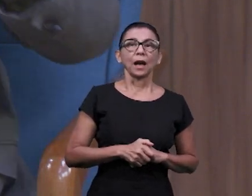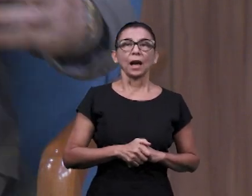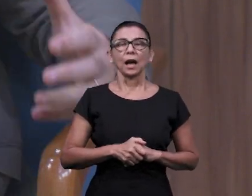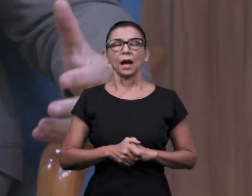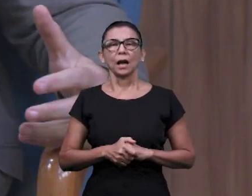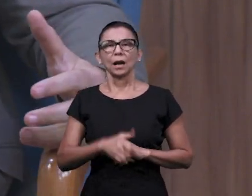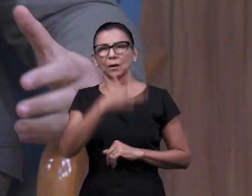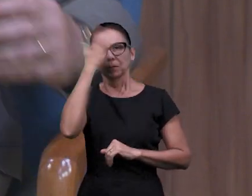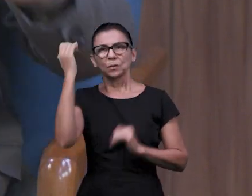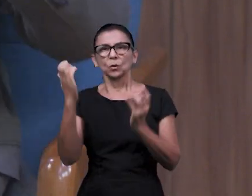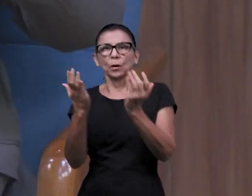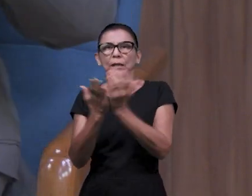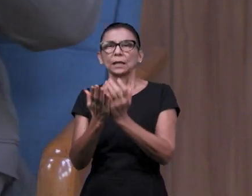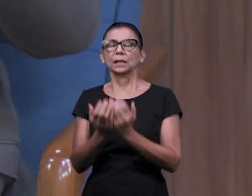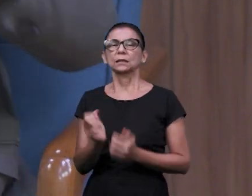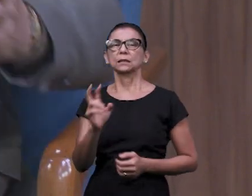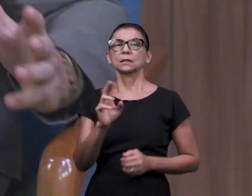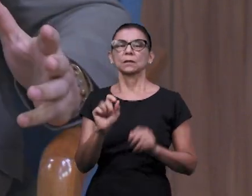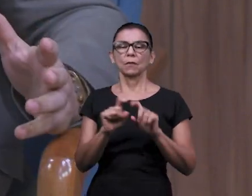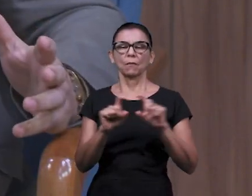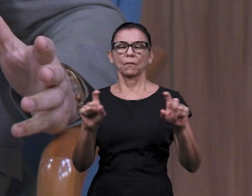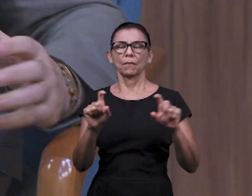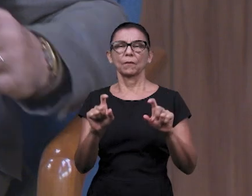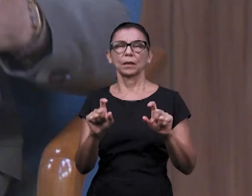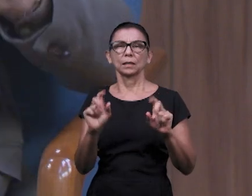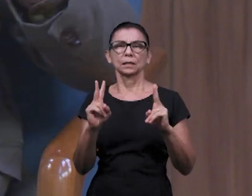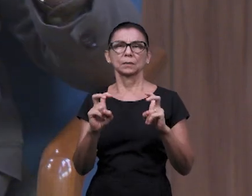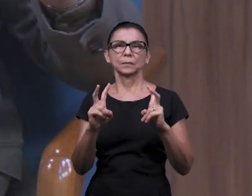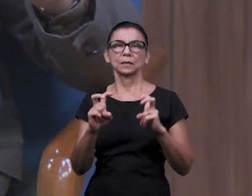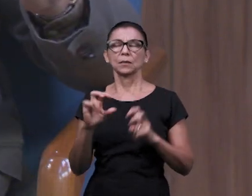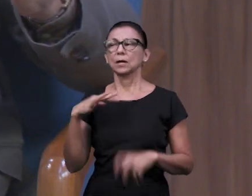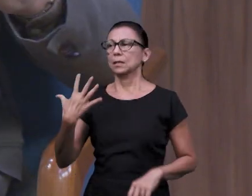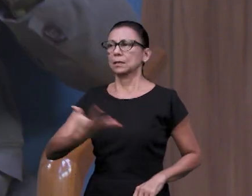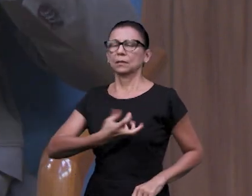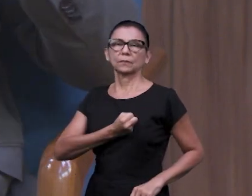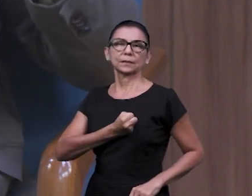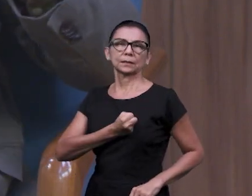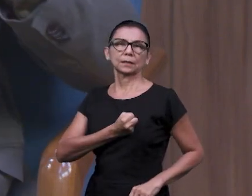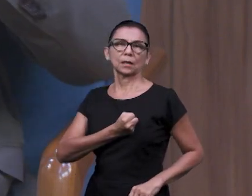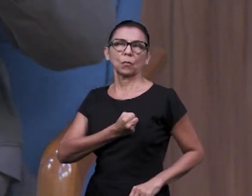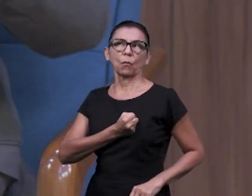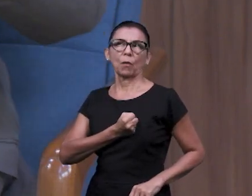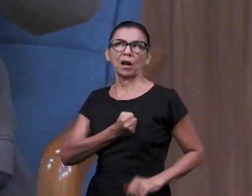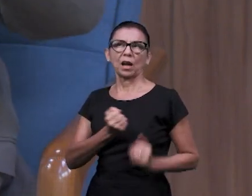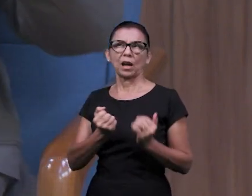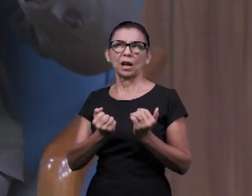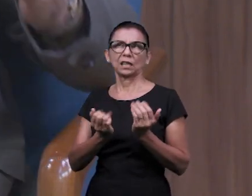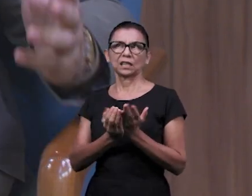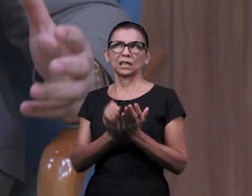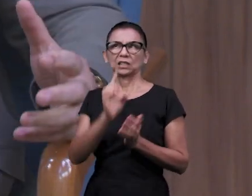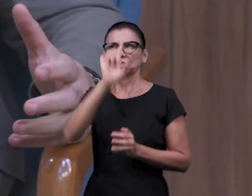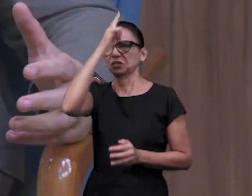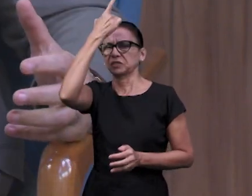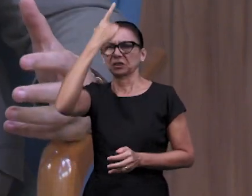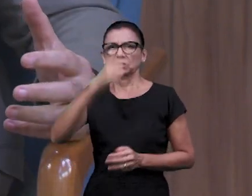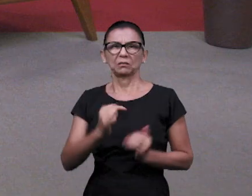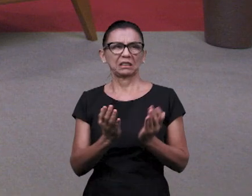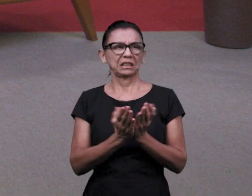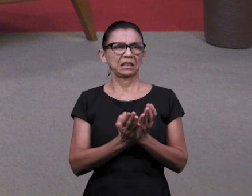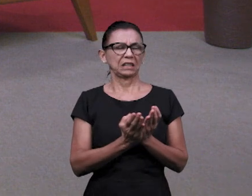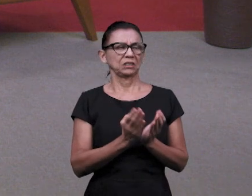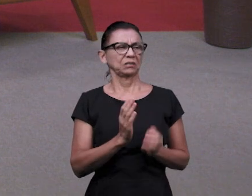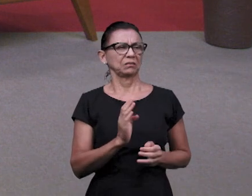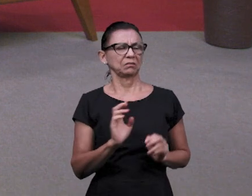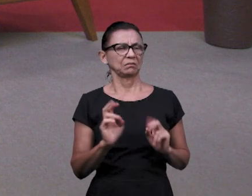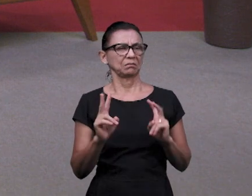ils entendent les chrétiens qui utilisent cette expression de salut, c'est une chose inventée par l'Église, par le chrétien, le salut, le